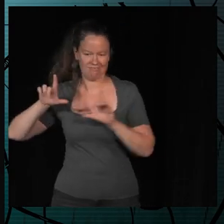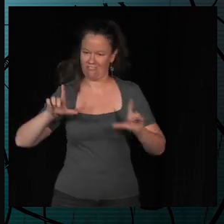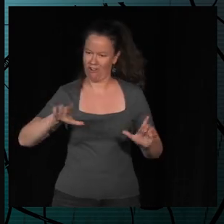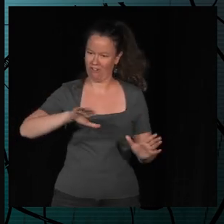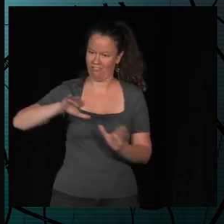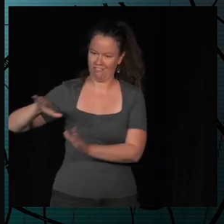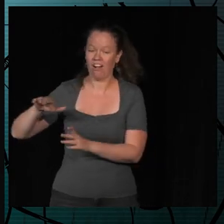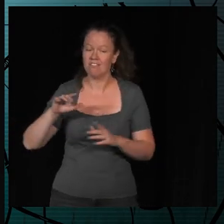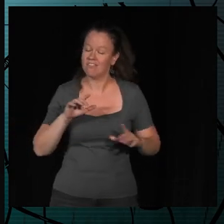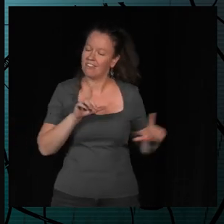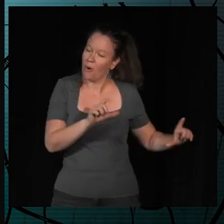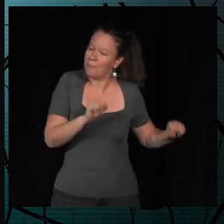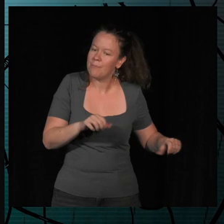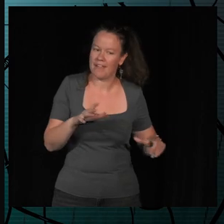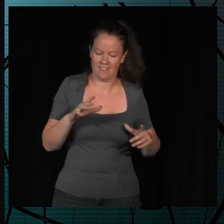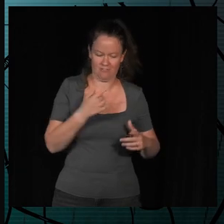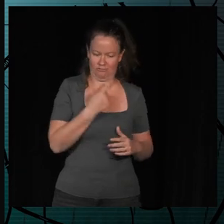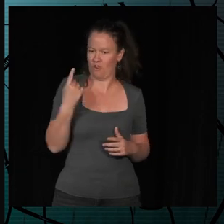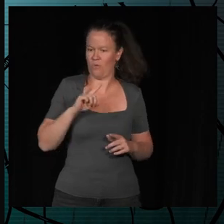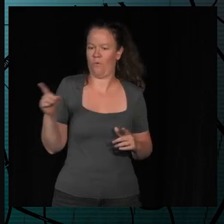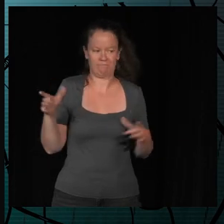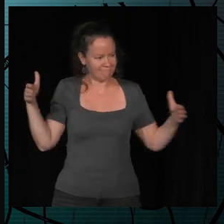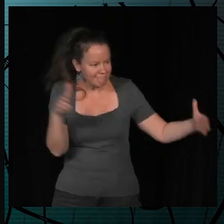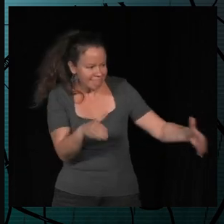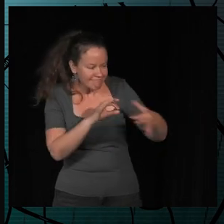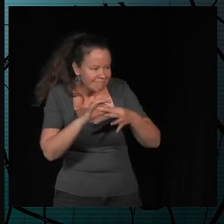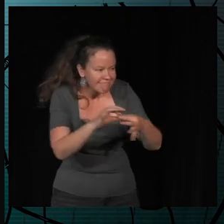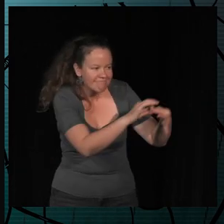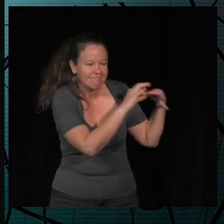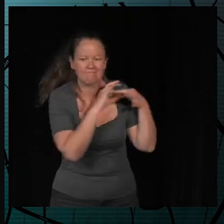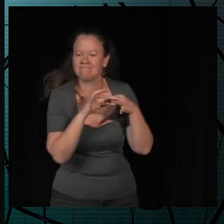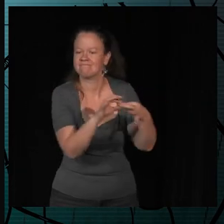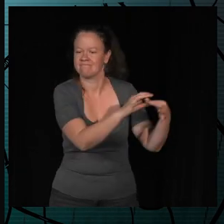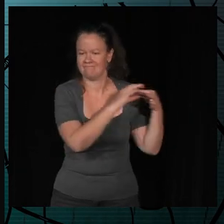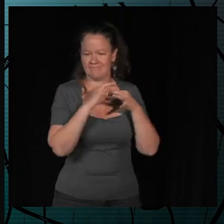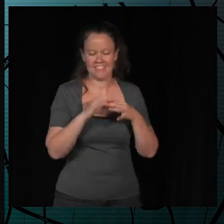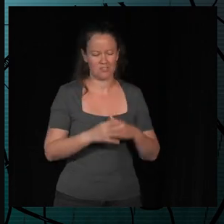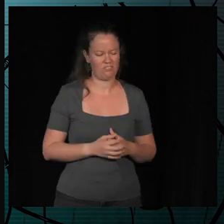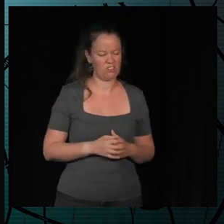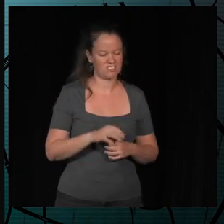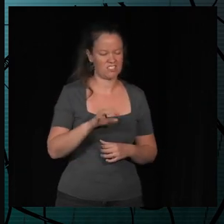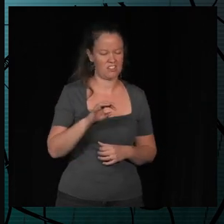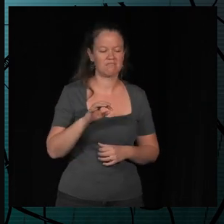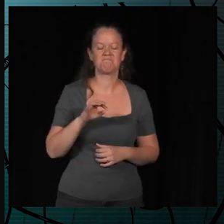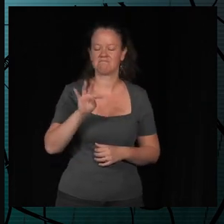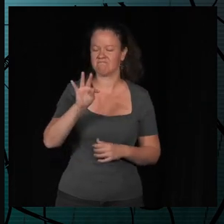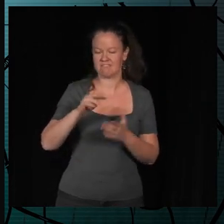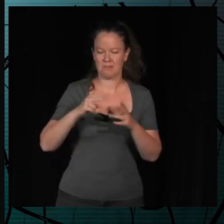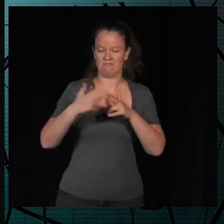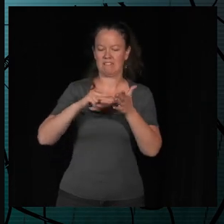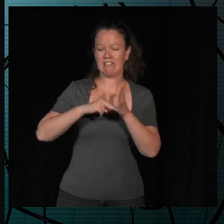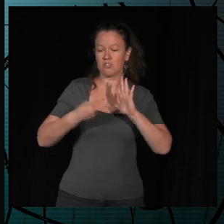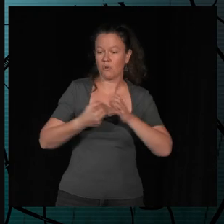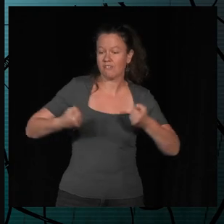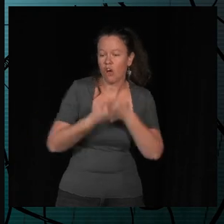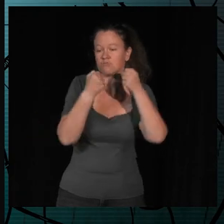l'interaction parce qu'il y a quand même beaucoup voilà de technoférence hein mot que serche Tiron j'imagine abordera tout à l'heure mais voilà quand